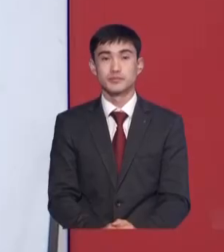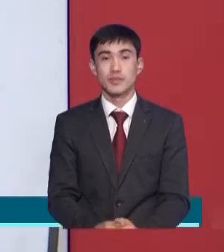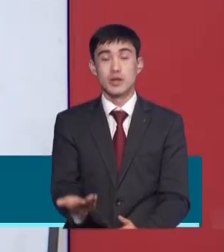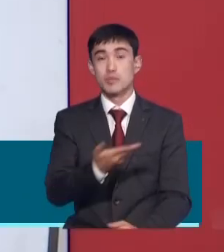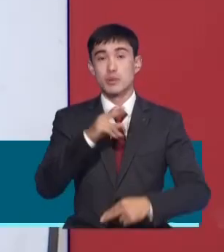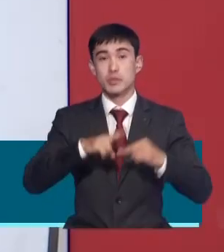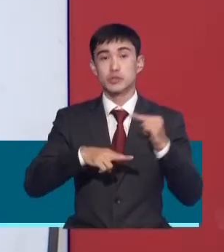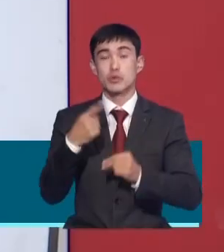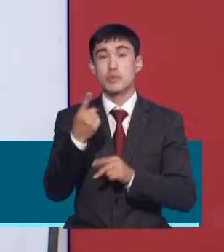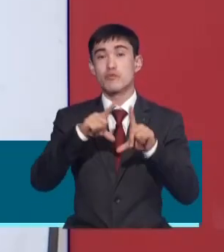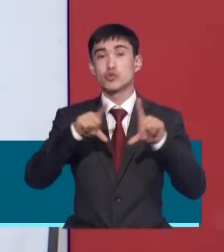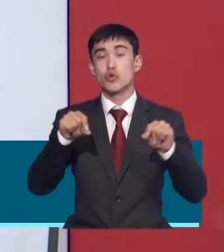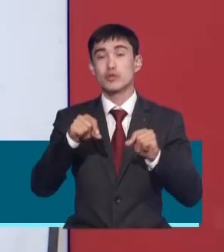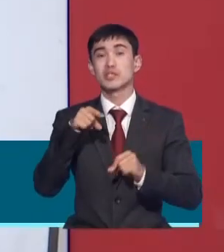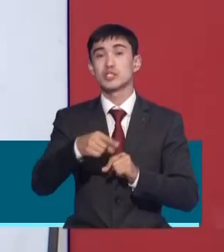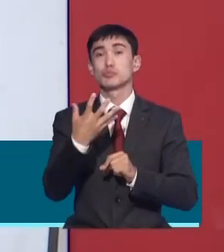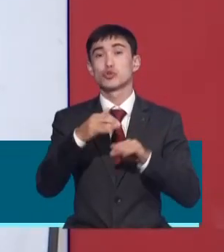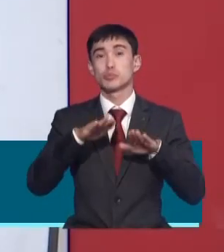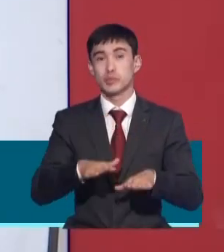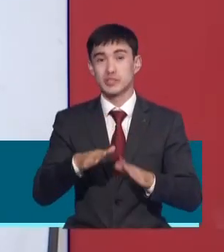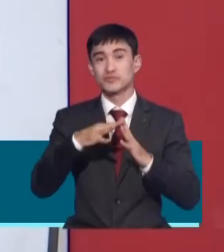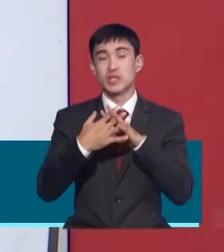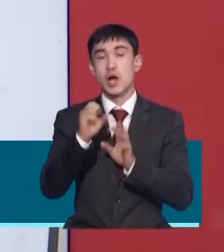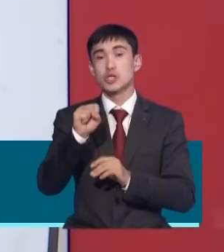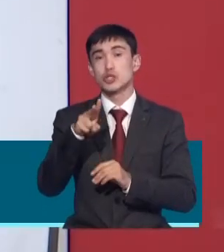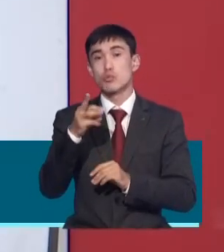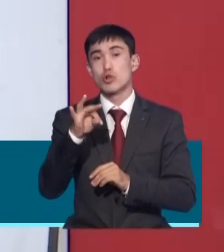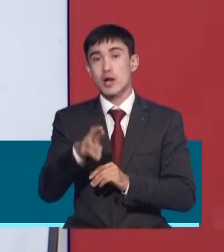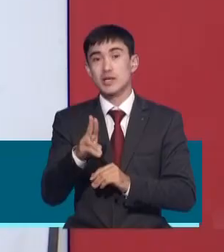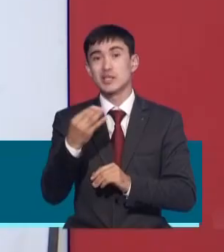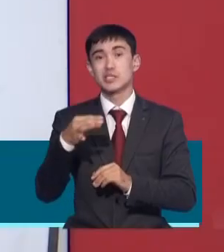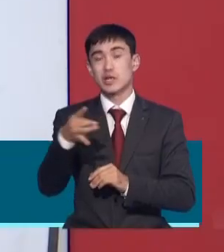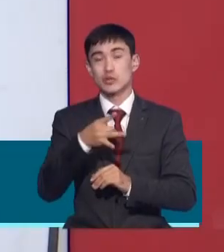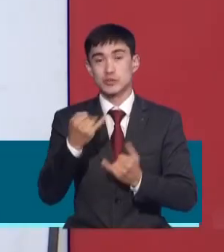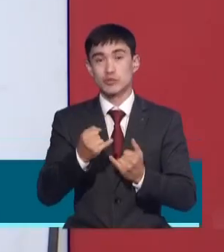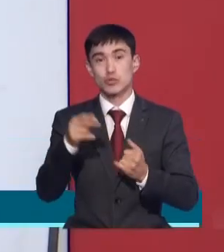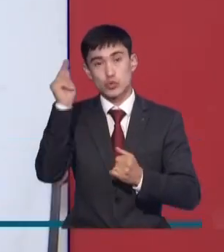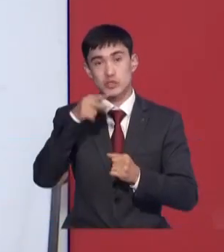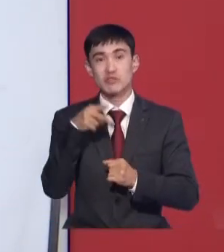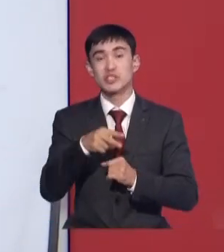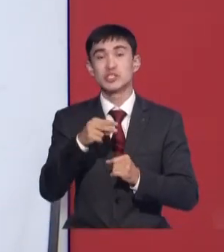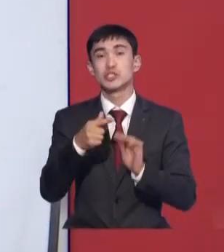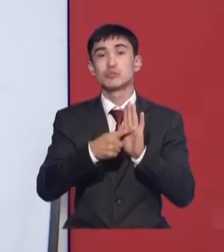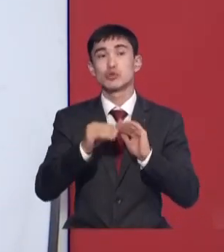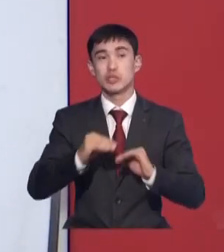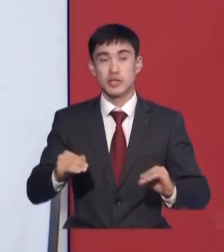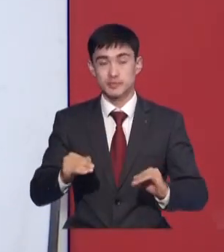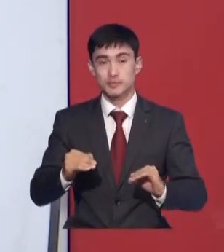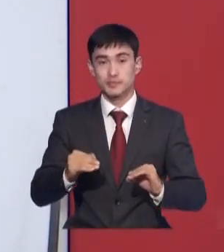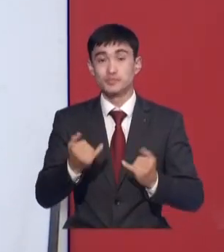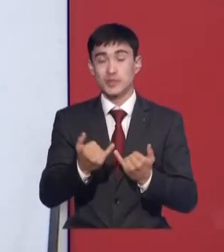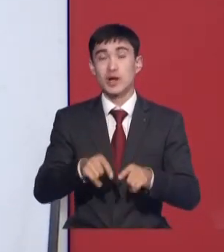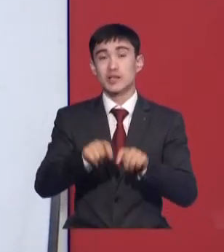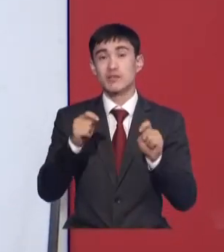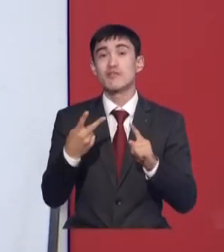Мы построили первую школу на 1500 мест в селе Ашыбулак Илийского района. Сегодня там учатся 2700 детей. И вот